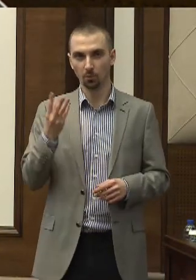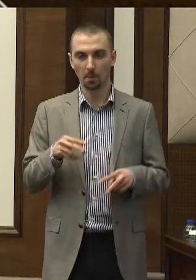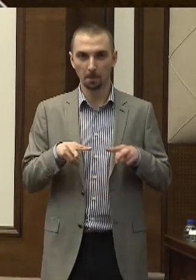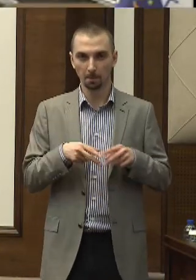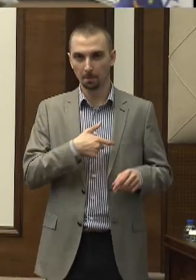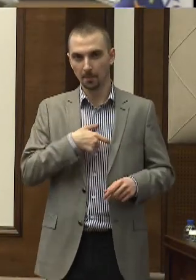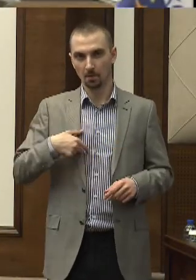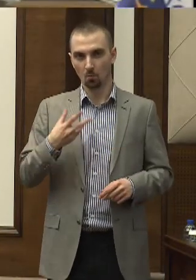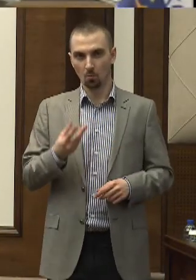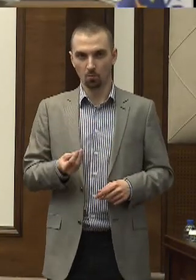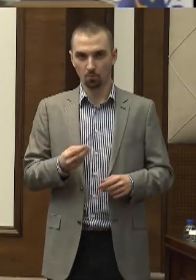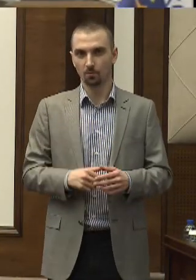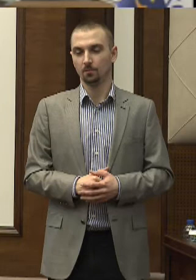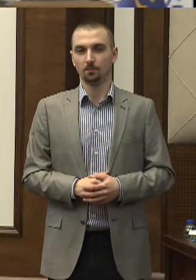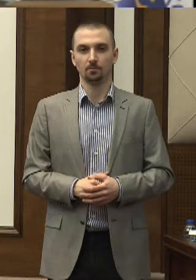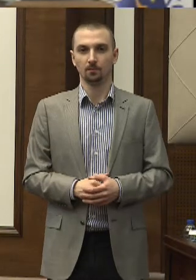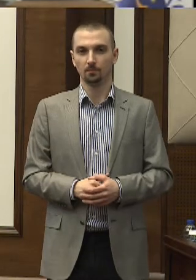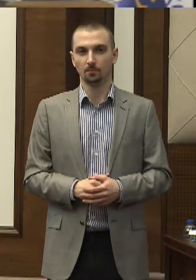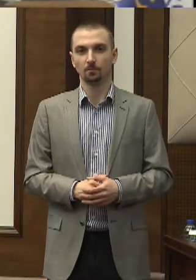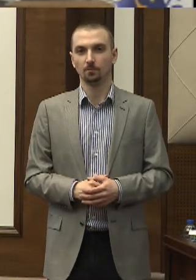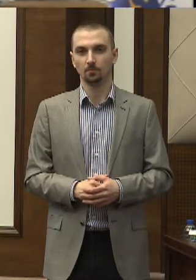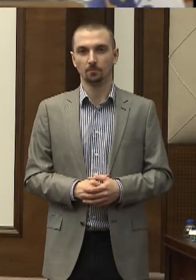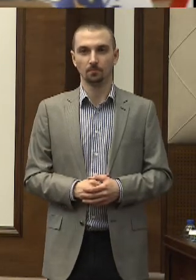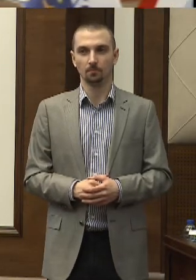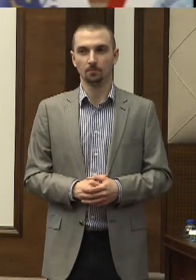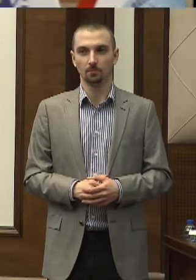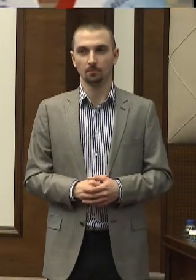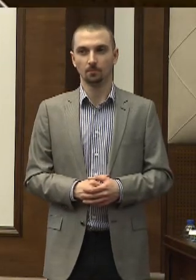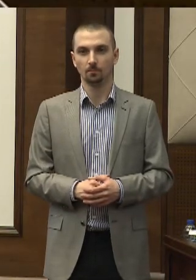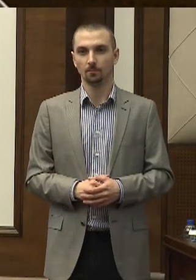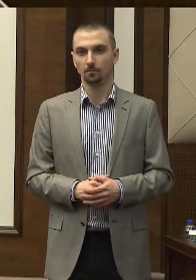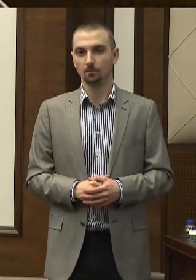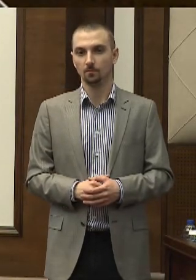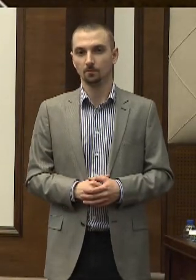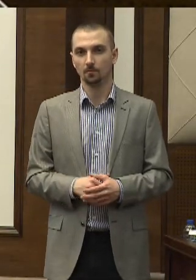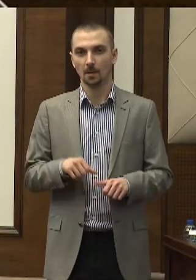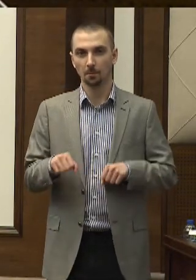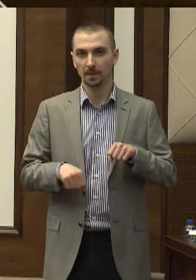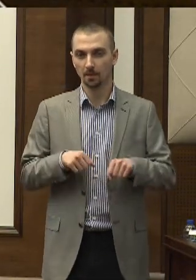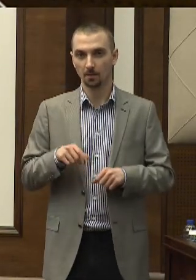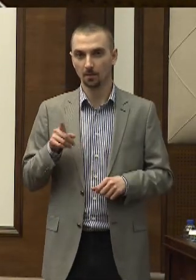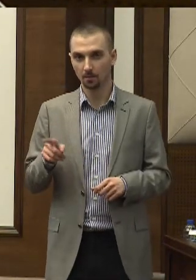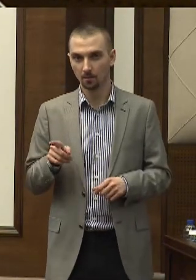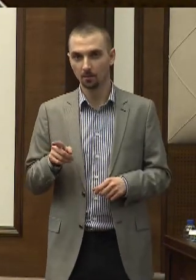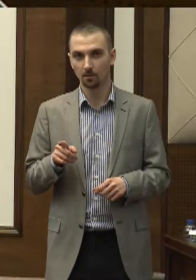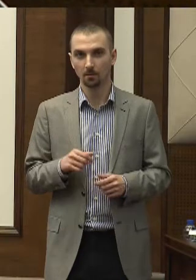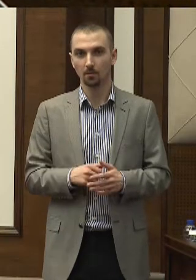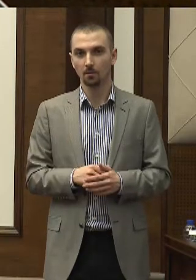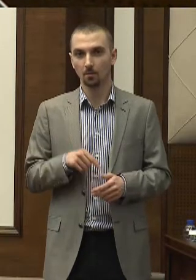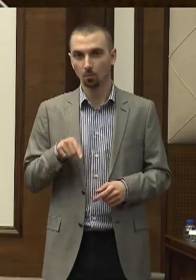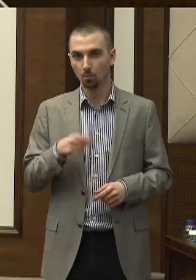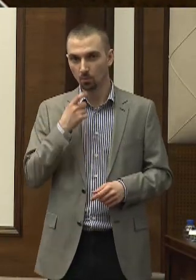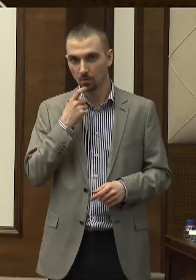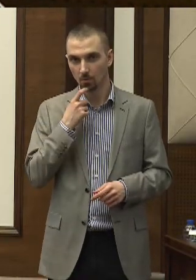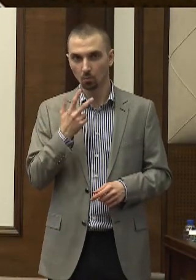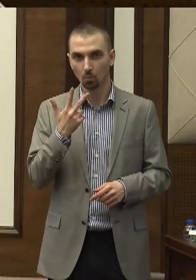bilmiyorum. Milli takıma seçildi. Evet, bravo. Evet başkanım. Bisiklet yine takımımızdan bu sene